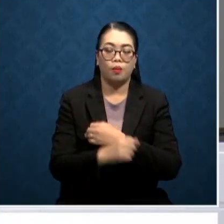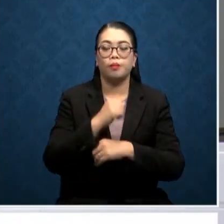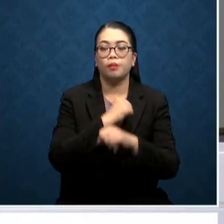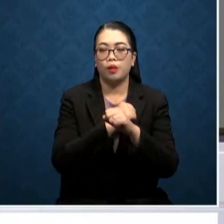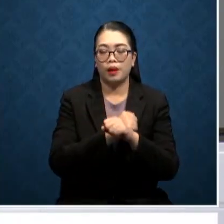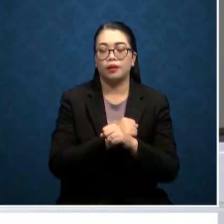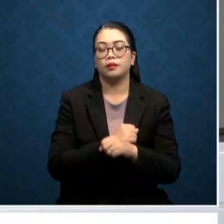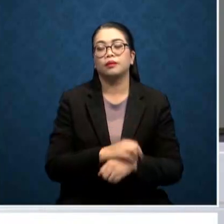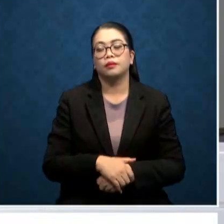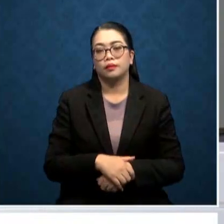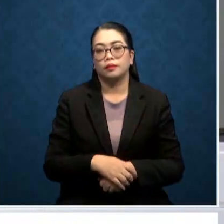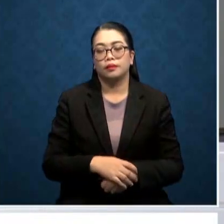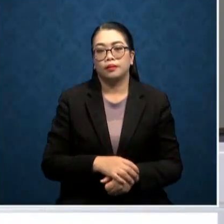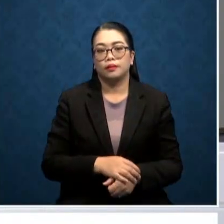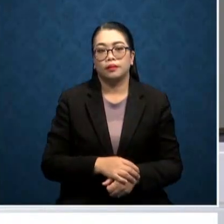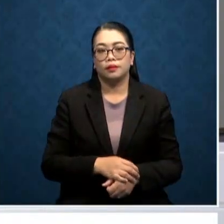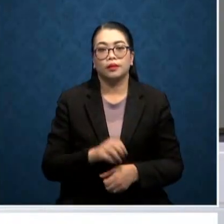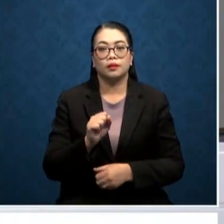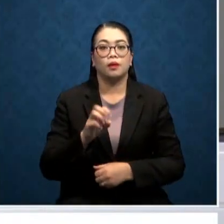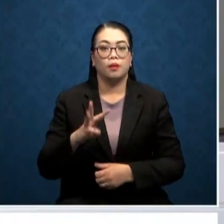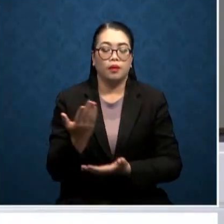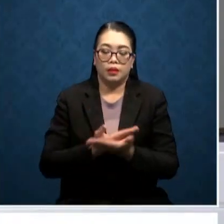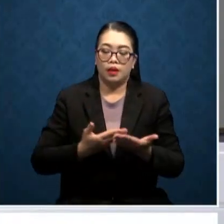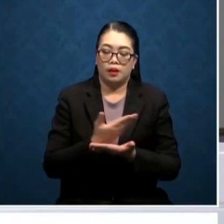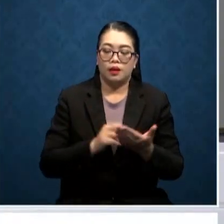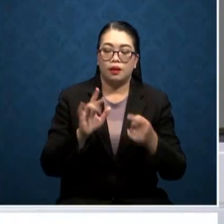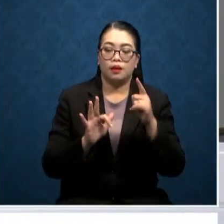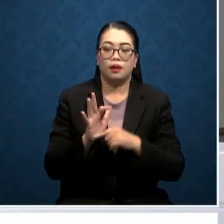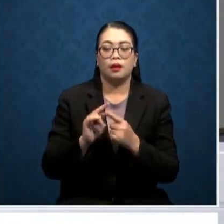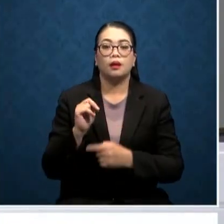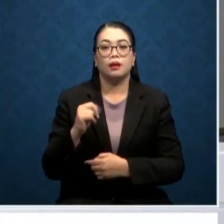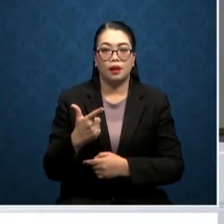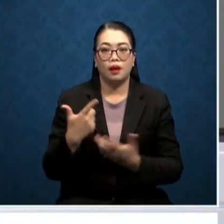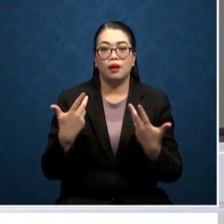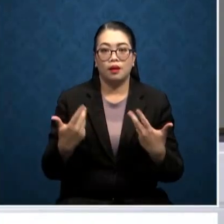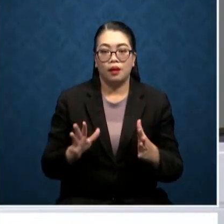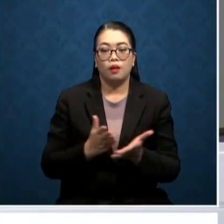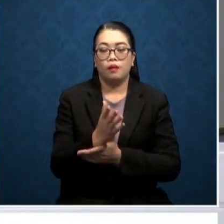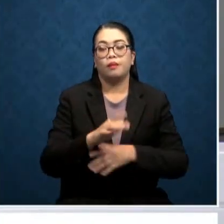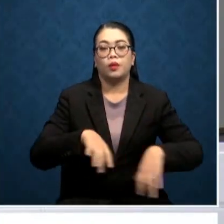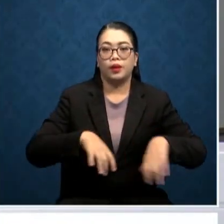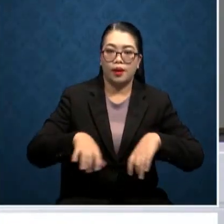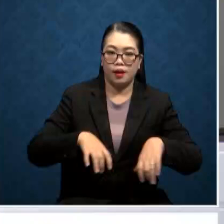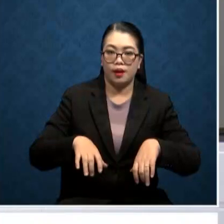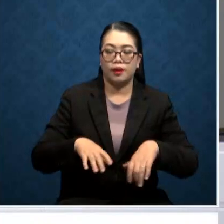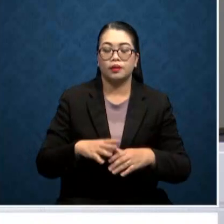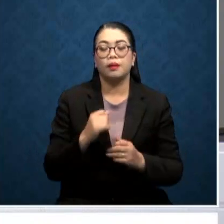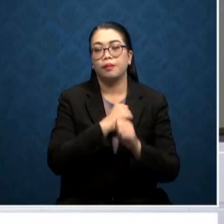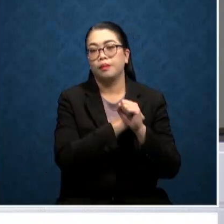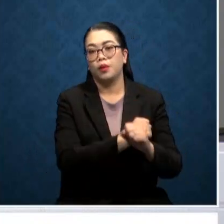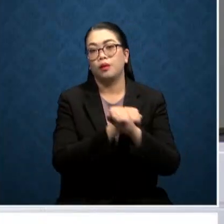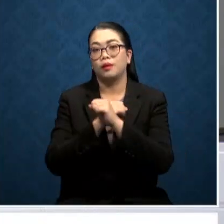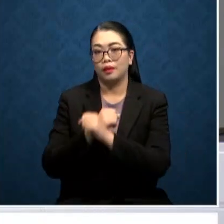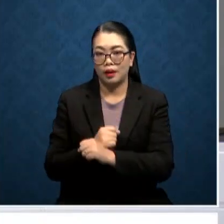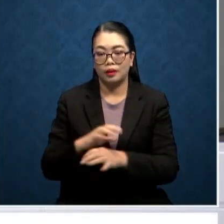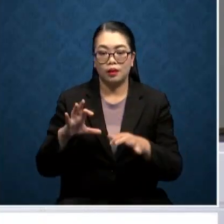โดยที่วุฒิสภาได้พิจารณาร่างบัญญัติมาตรการของฝ่ายบริหารในการป้องกันและปราบป